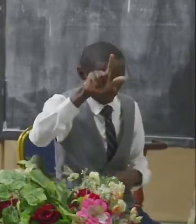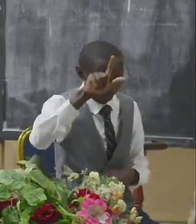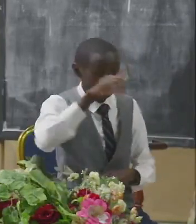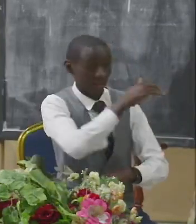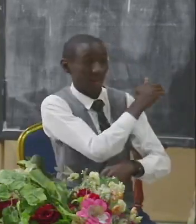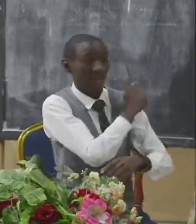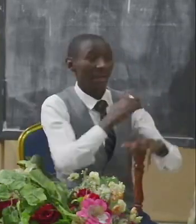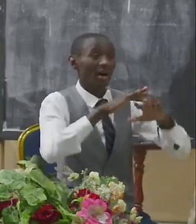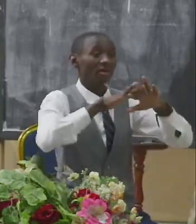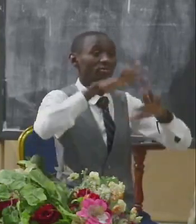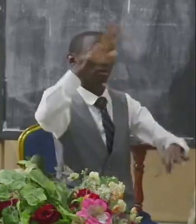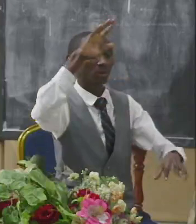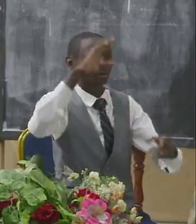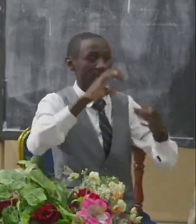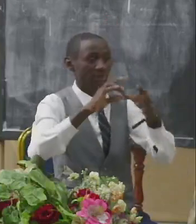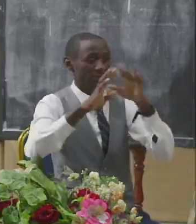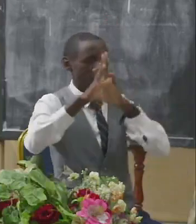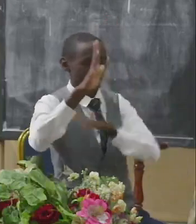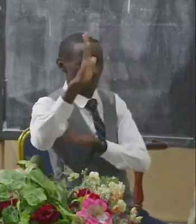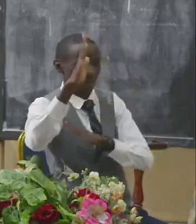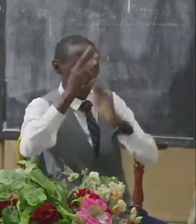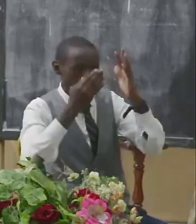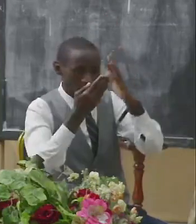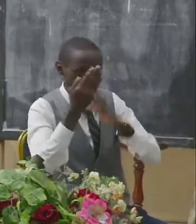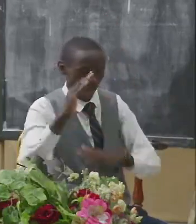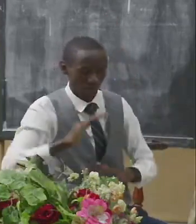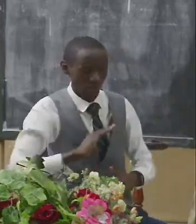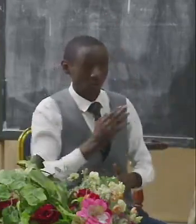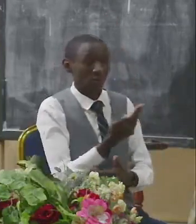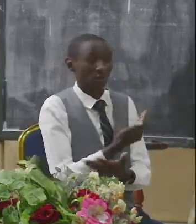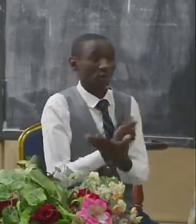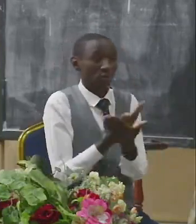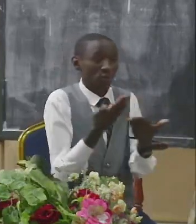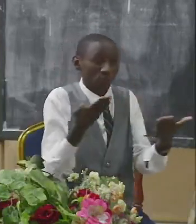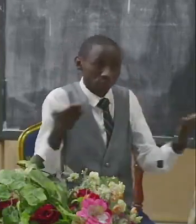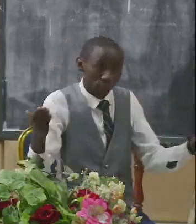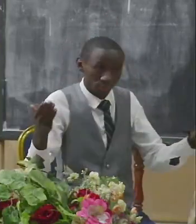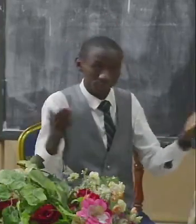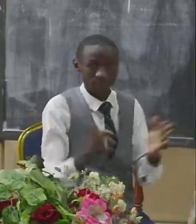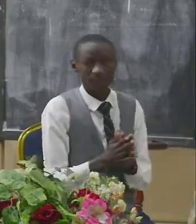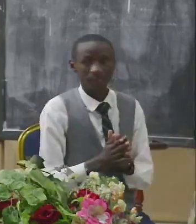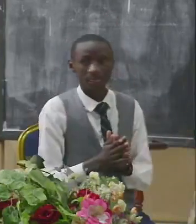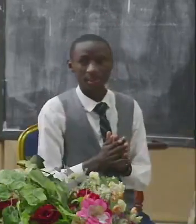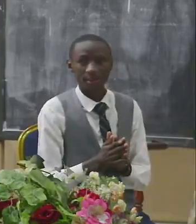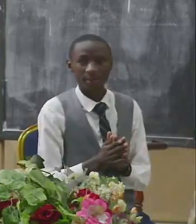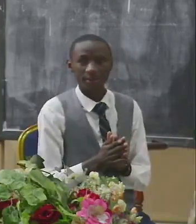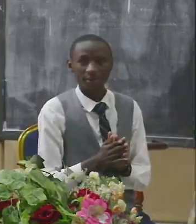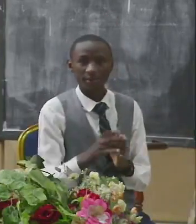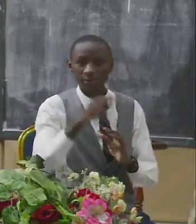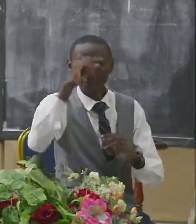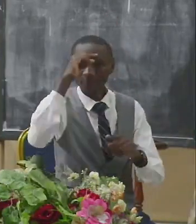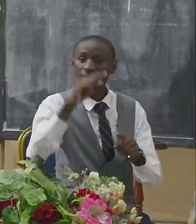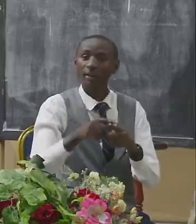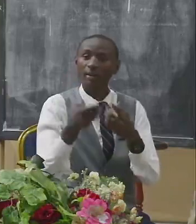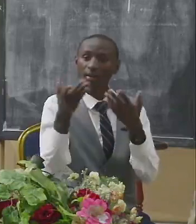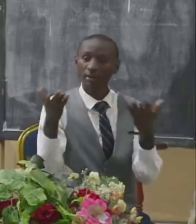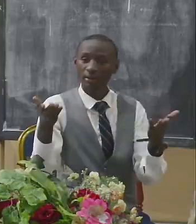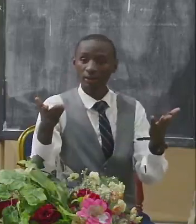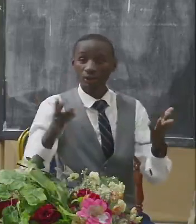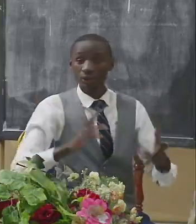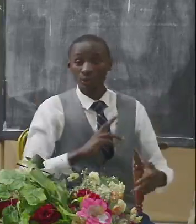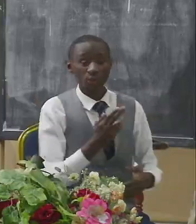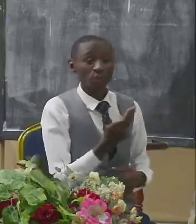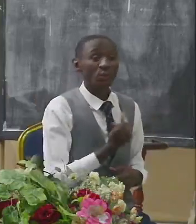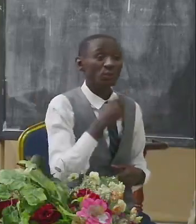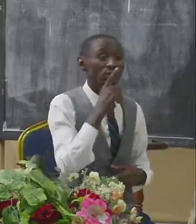la gloire de Dieu. Kwa utukufu wa Mungu. Par nous. Kutupitia sisi. Frère. Ndugu. Nous